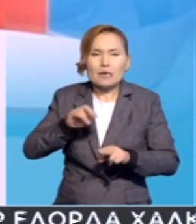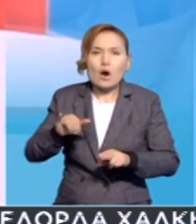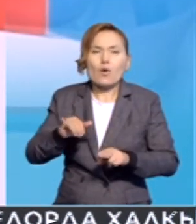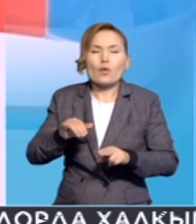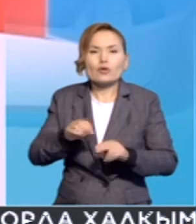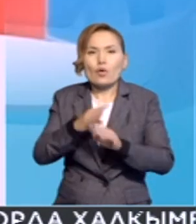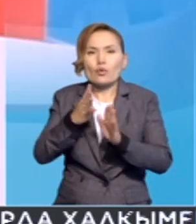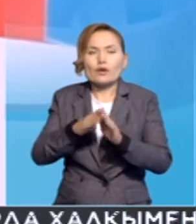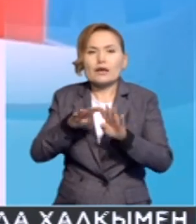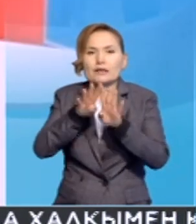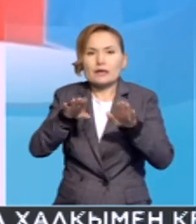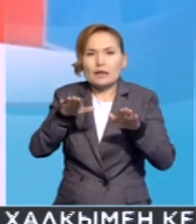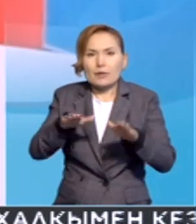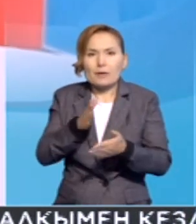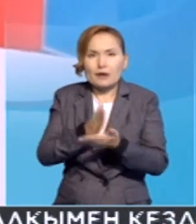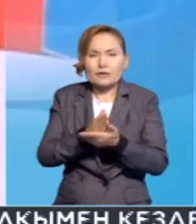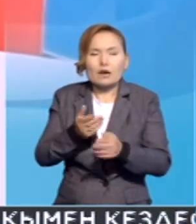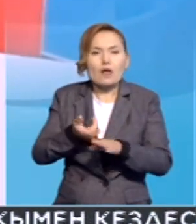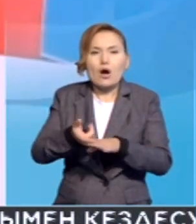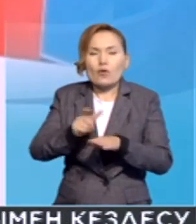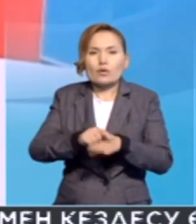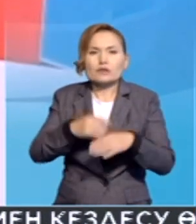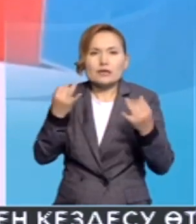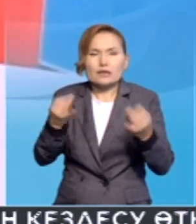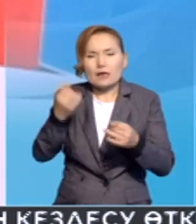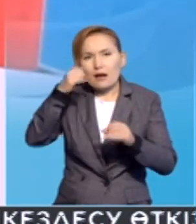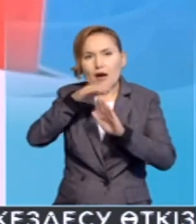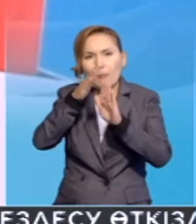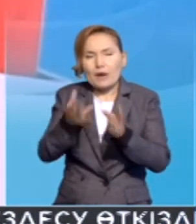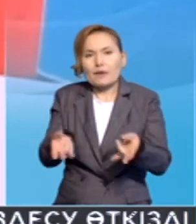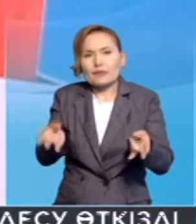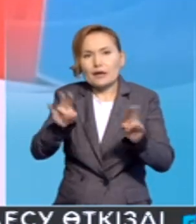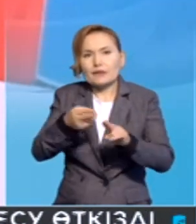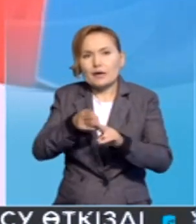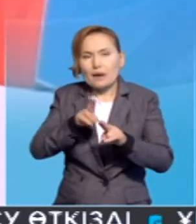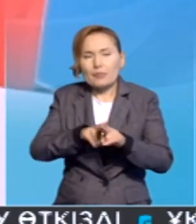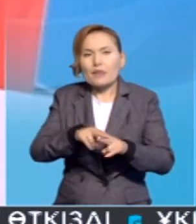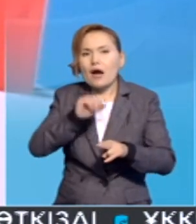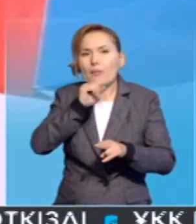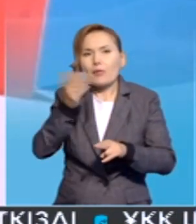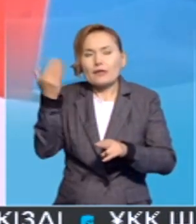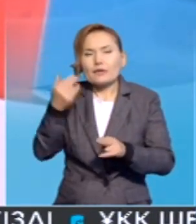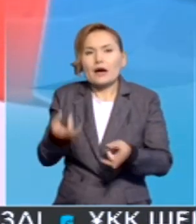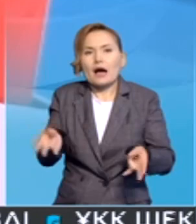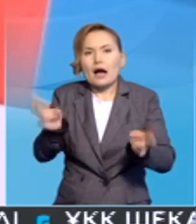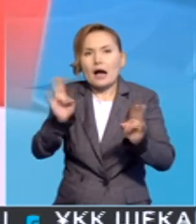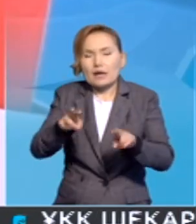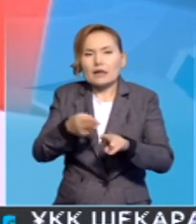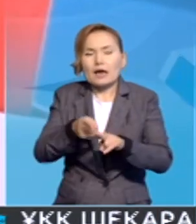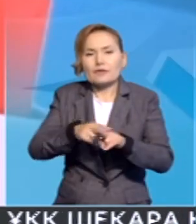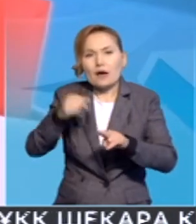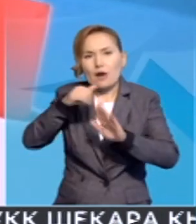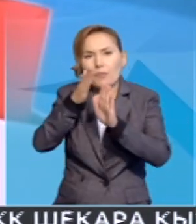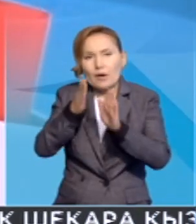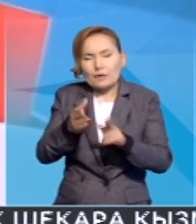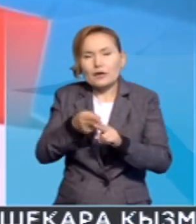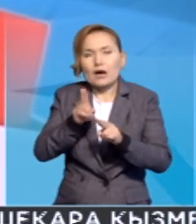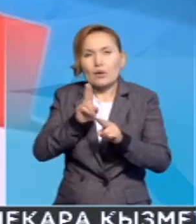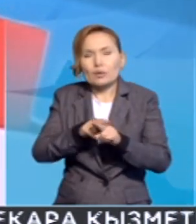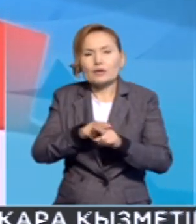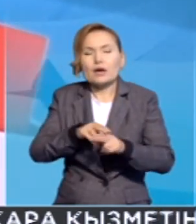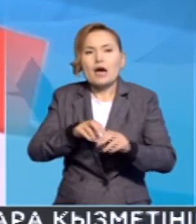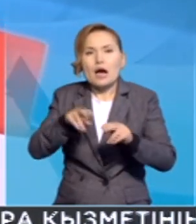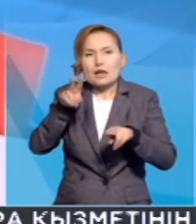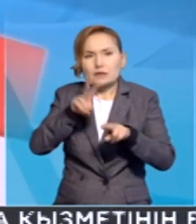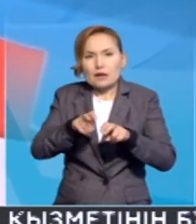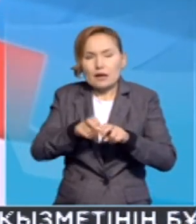бар. Бұл аймақты балбал тастар мекені деп те атайды. Бабадан қалған белгі экскурсиясы аясында Мәдениет және спорт министрлігінің геральдикалық зерттеулер орталығы